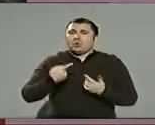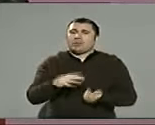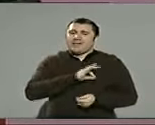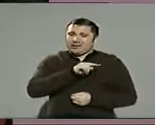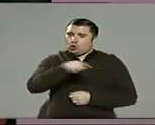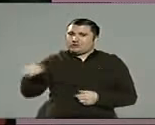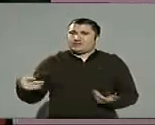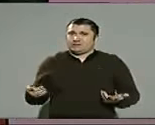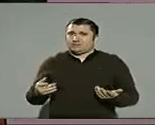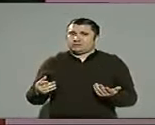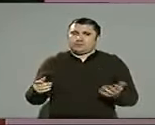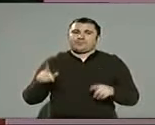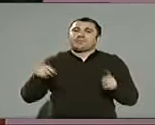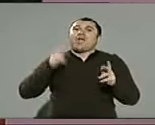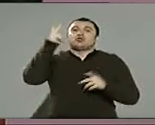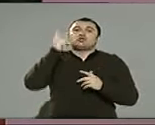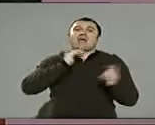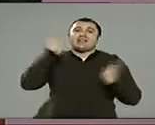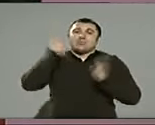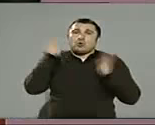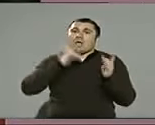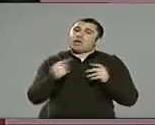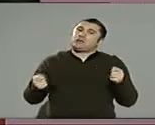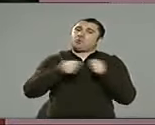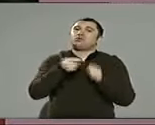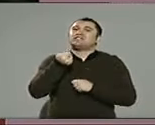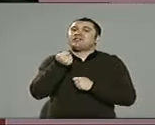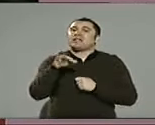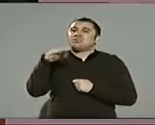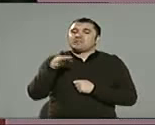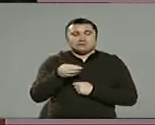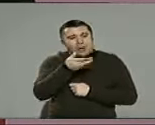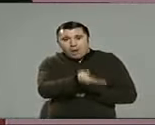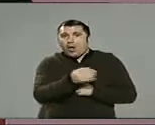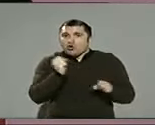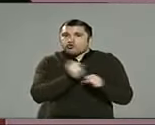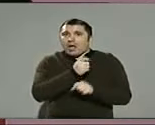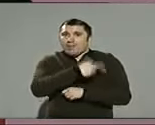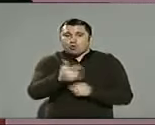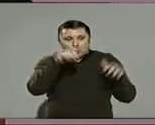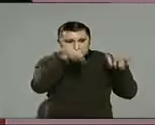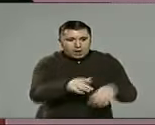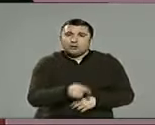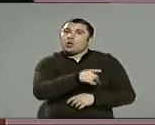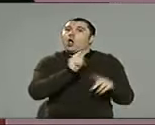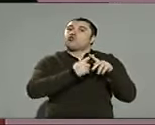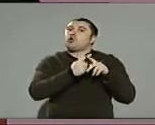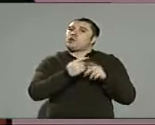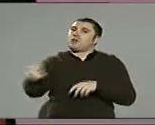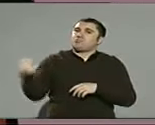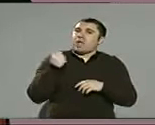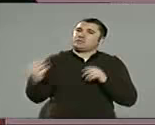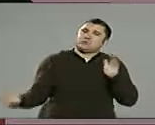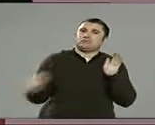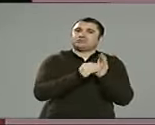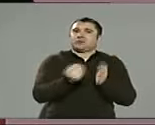das richtig, dass ein sozialdemokratischer Bundesfinanzminister Peer Steinbrück die Schuldenbremse in die Verfassung gebracht hat? Die